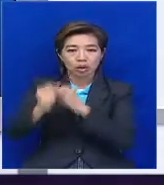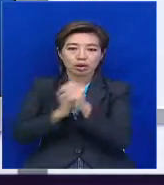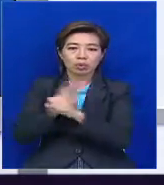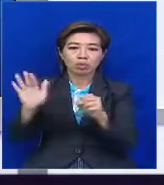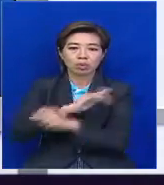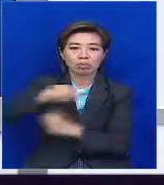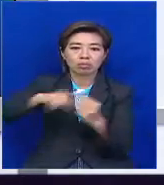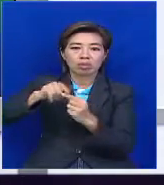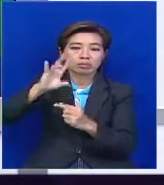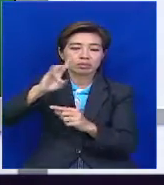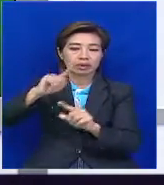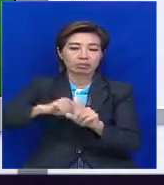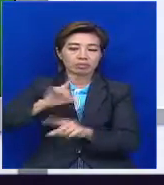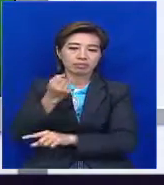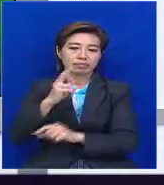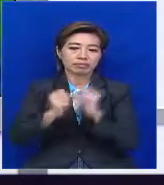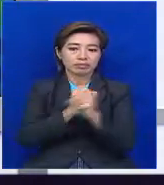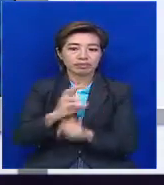สิงหาคม 2559